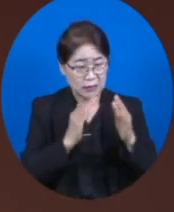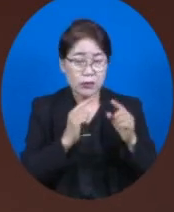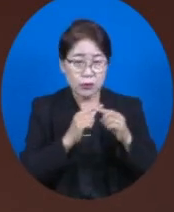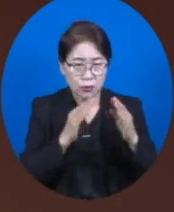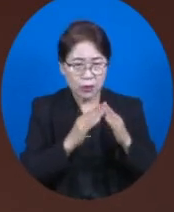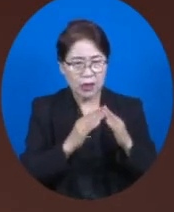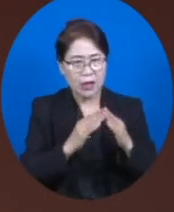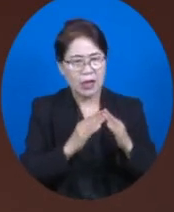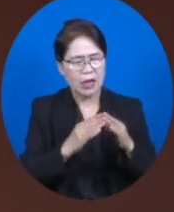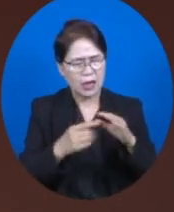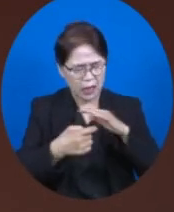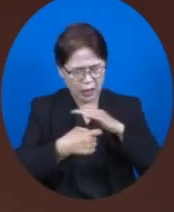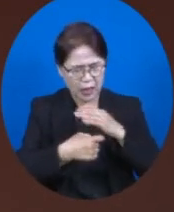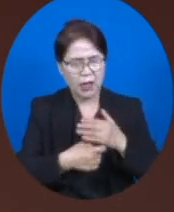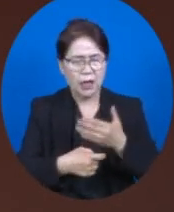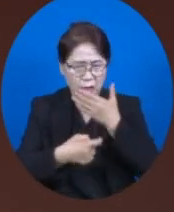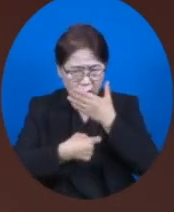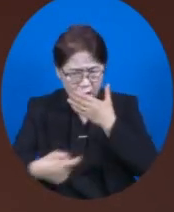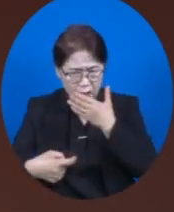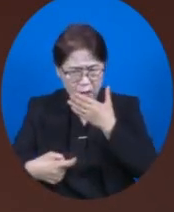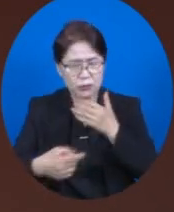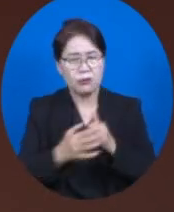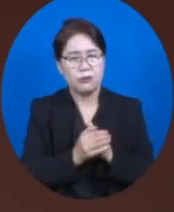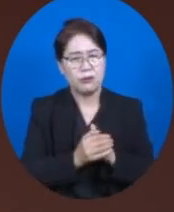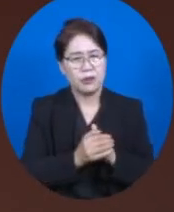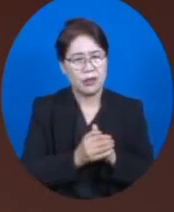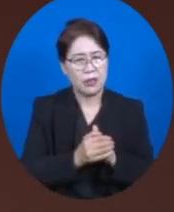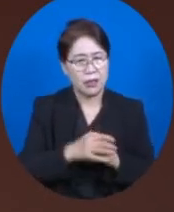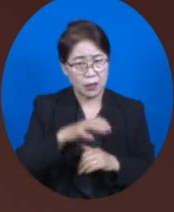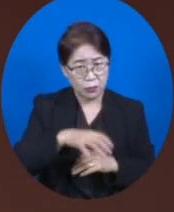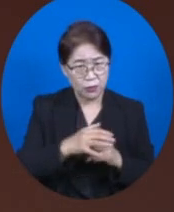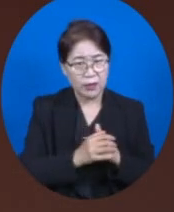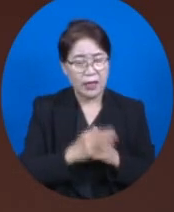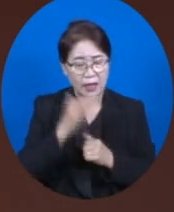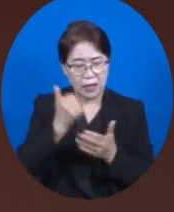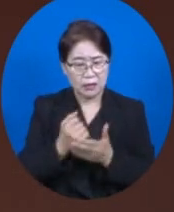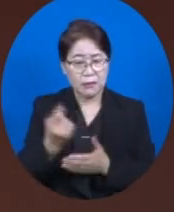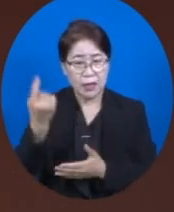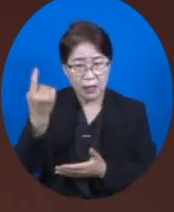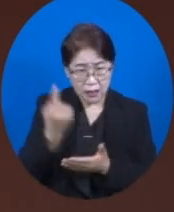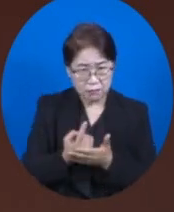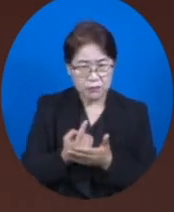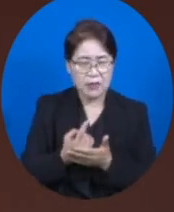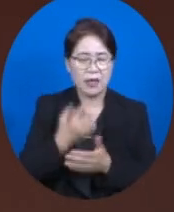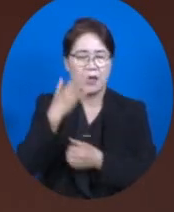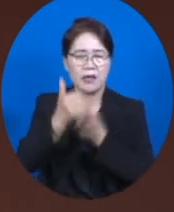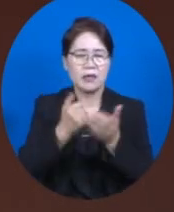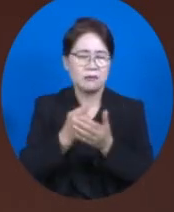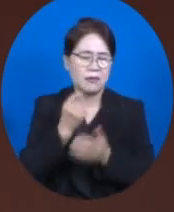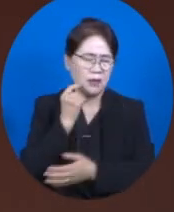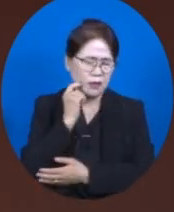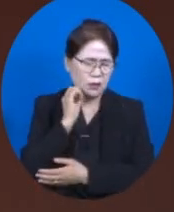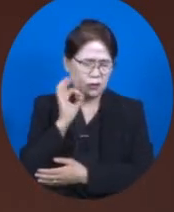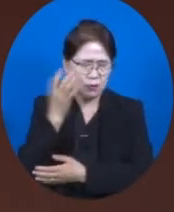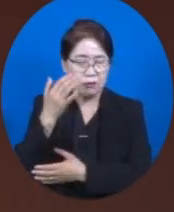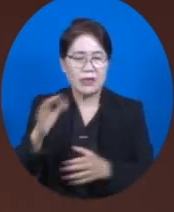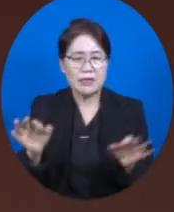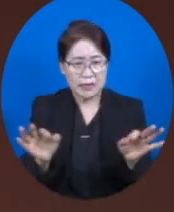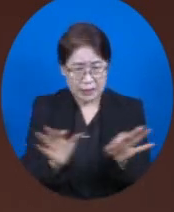강도의 구별로 변했기 때문이죠 하나님의 임재 하나님의 영광이 사라졌기 때문입니다